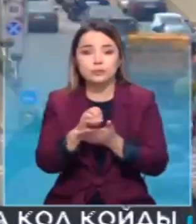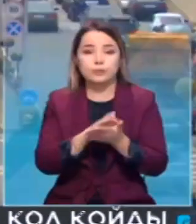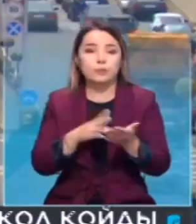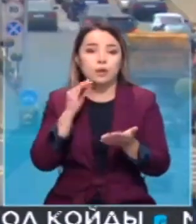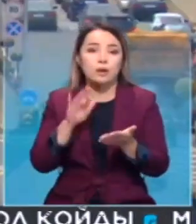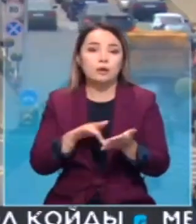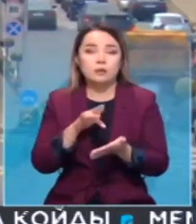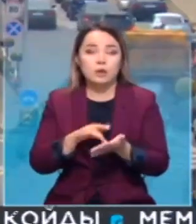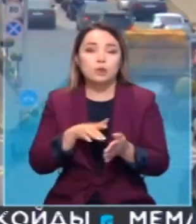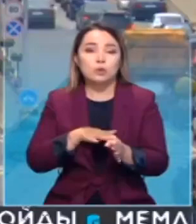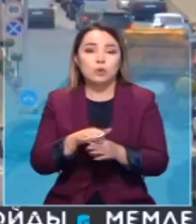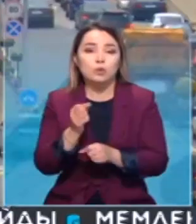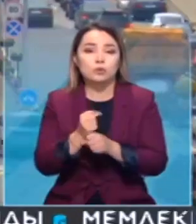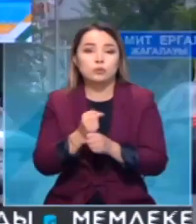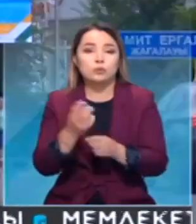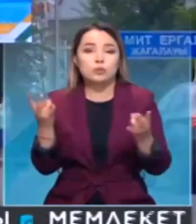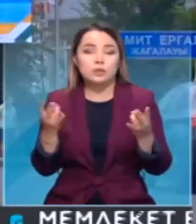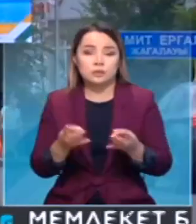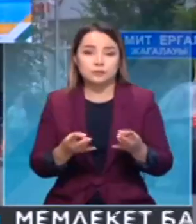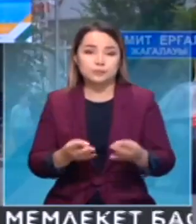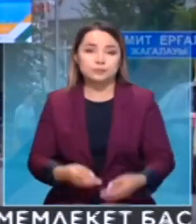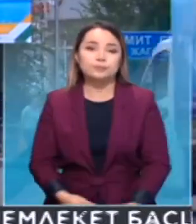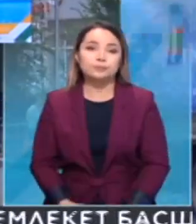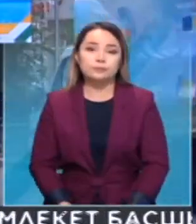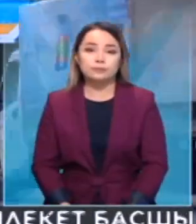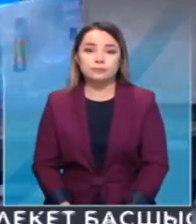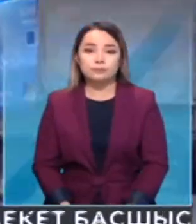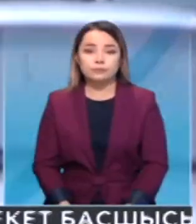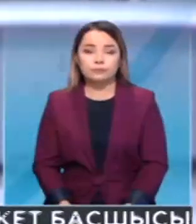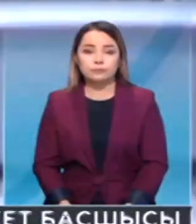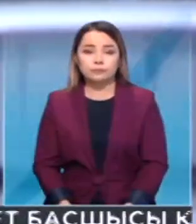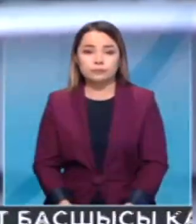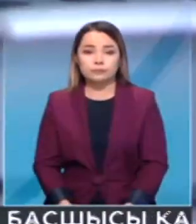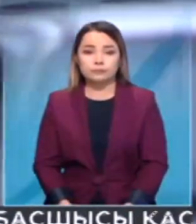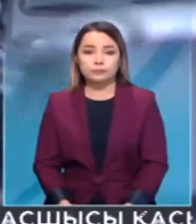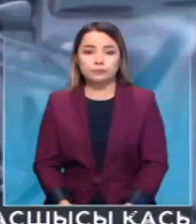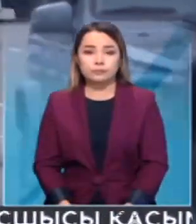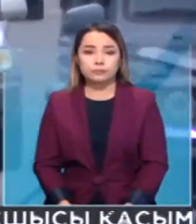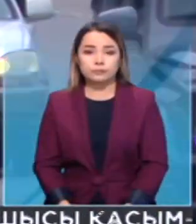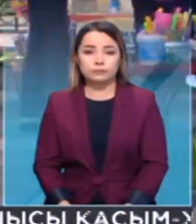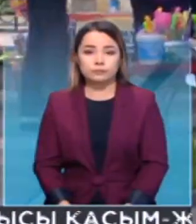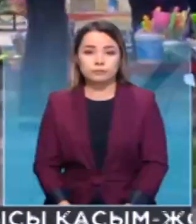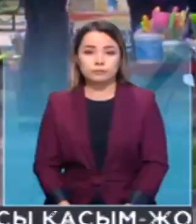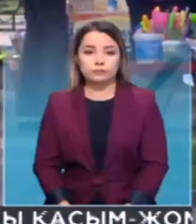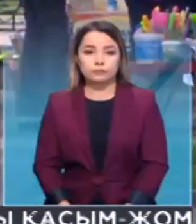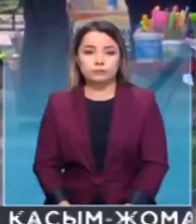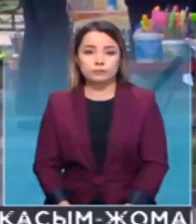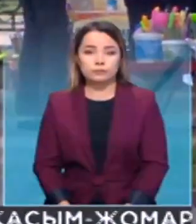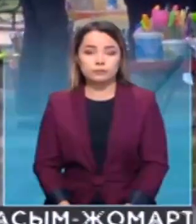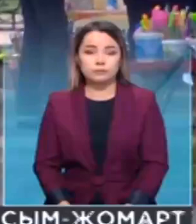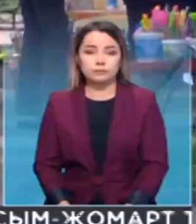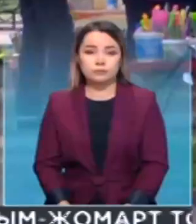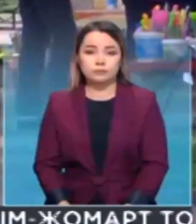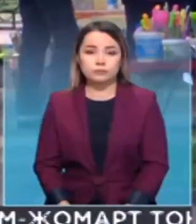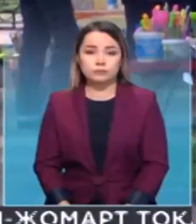Алматыда толық жұмыс істеуі керек. Жазира Оразқызы, Ерболат Қуанышев, Қазақстан ұлттық телеарнасы, Алматы.